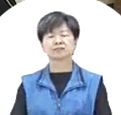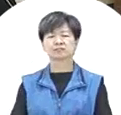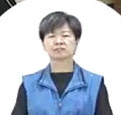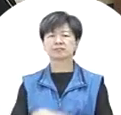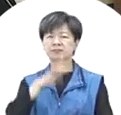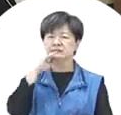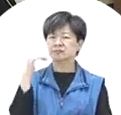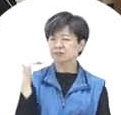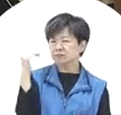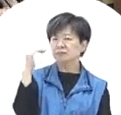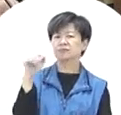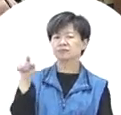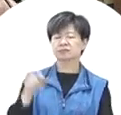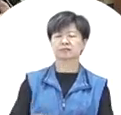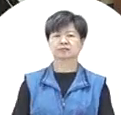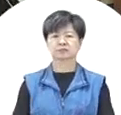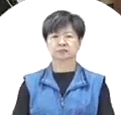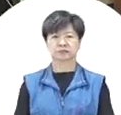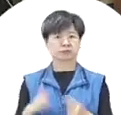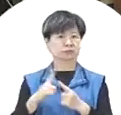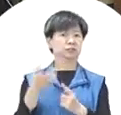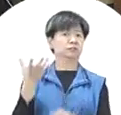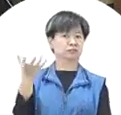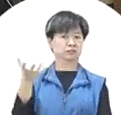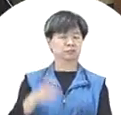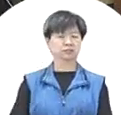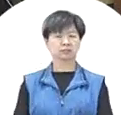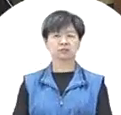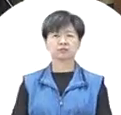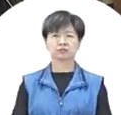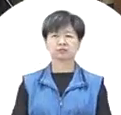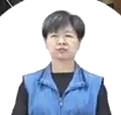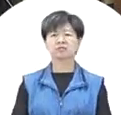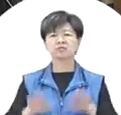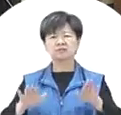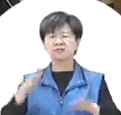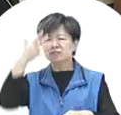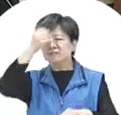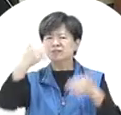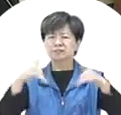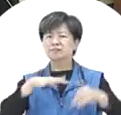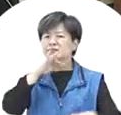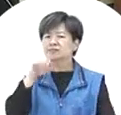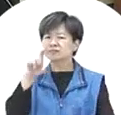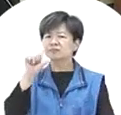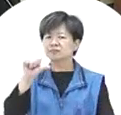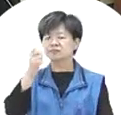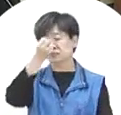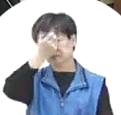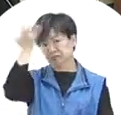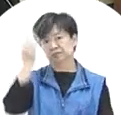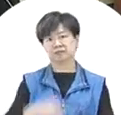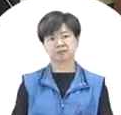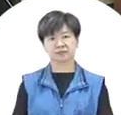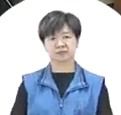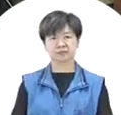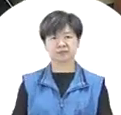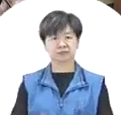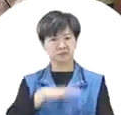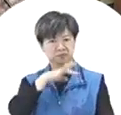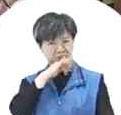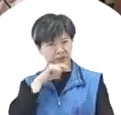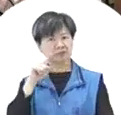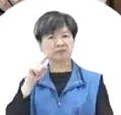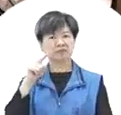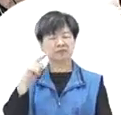啦哈，其实相对的多啦哈，熟龄朋友，我们不现在不能说长辈，65岁算年轻啦，熟龄朋友相当的多，